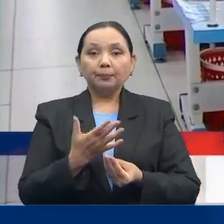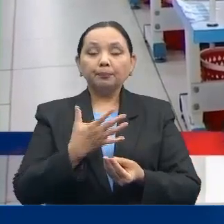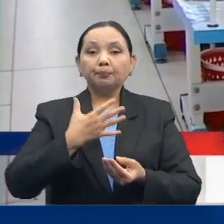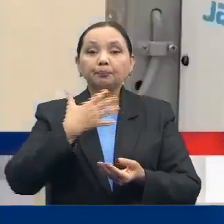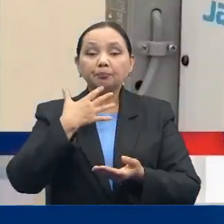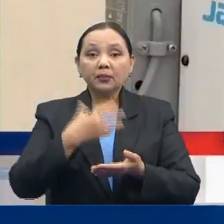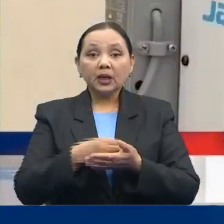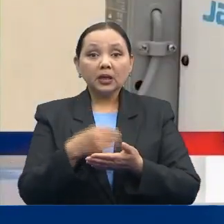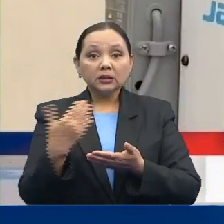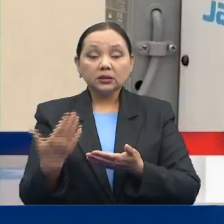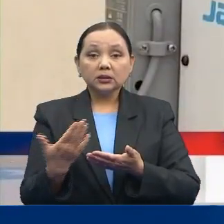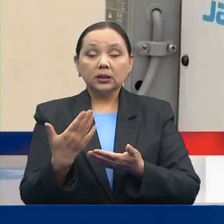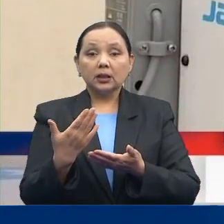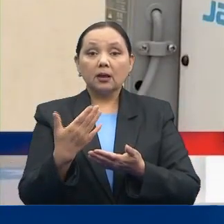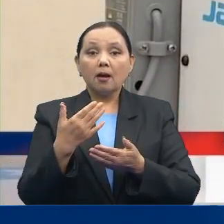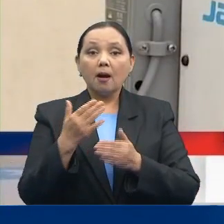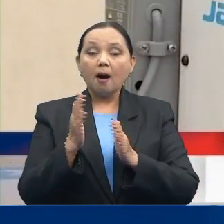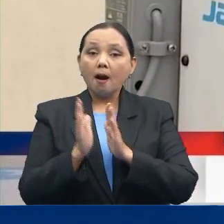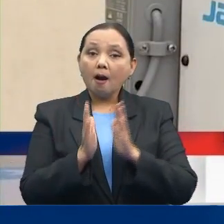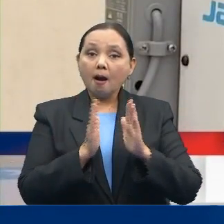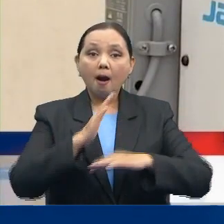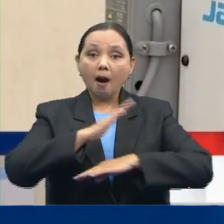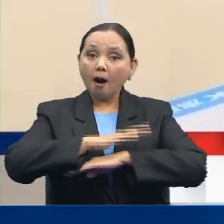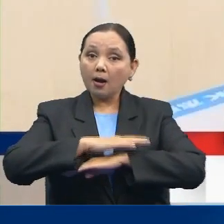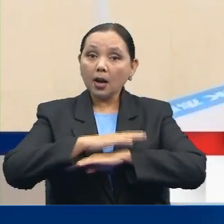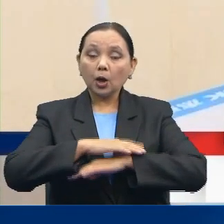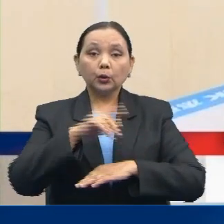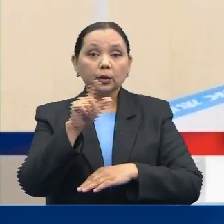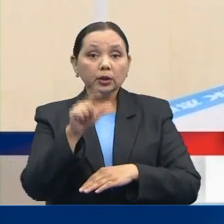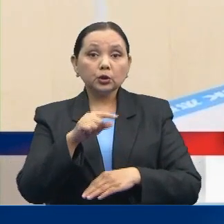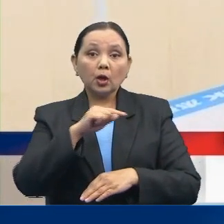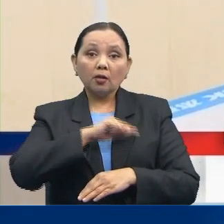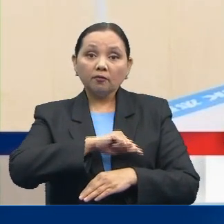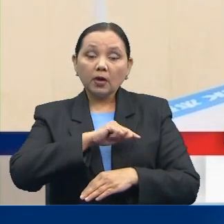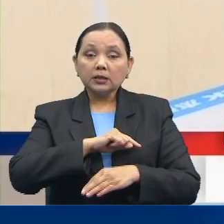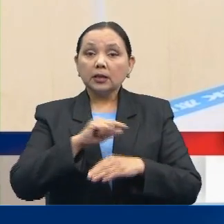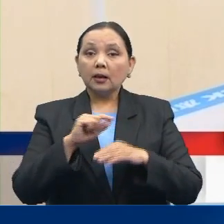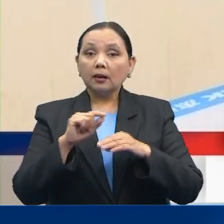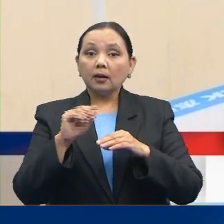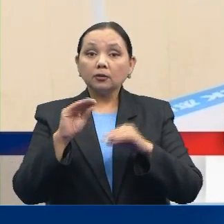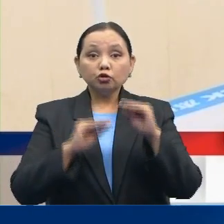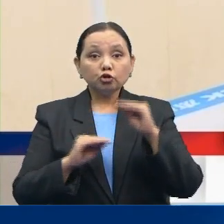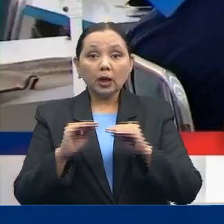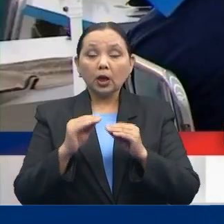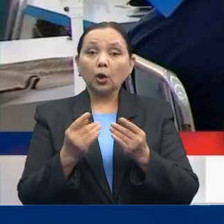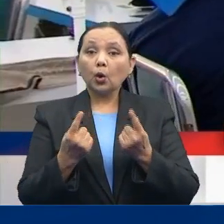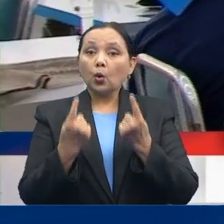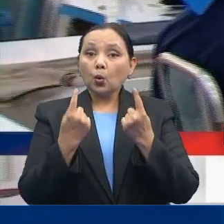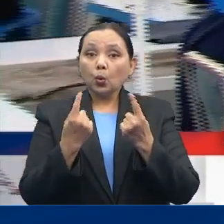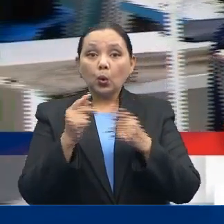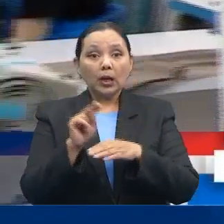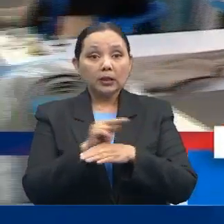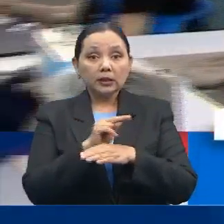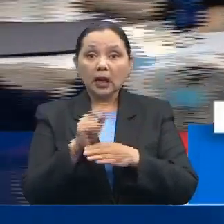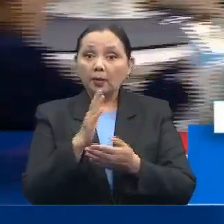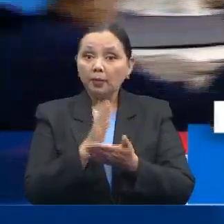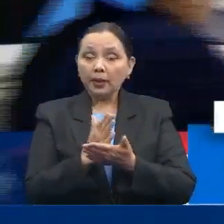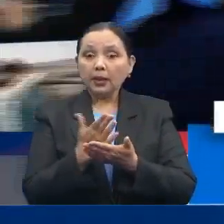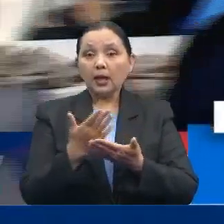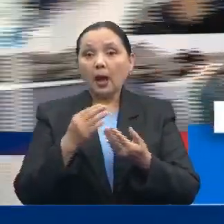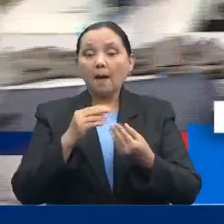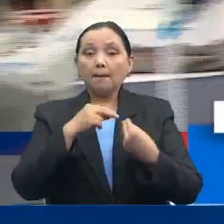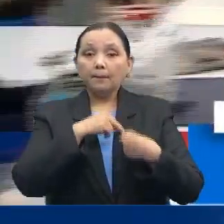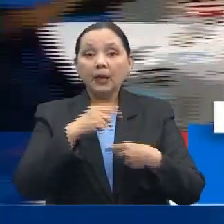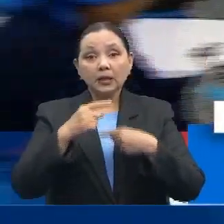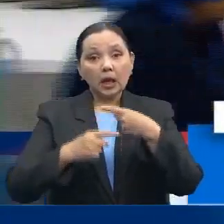Shaxsga muayyan jismoniy, ma'naviy, axloqiy sifatlarni, insoniy fazilatlarni shakllantiradigan eng ulug' qadriyat tarbiyadir. Masalan, mehnat